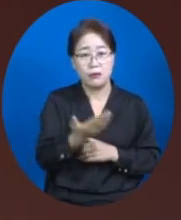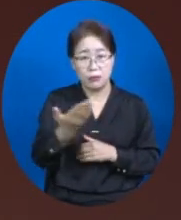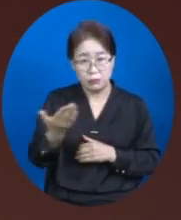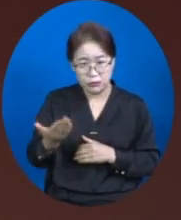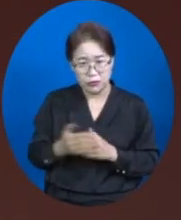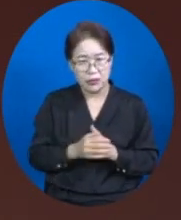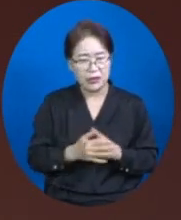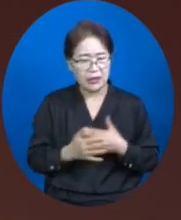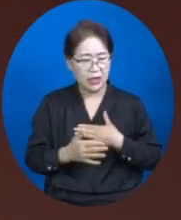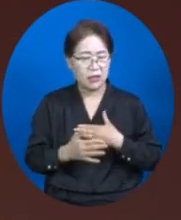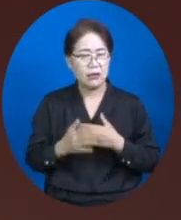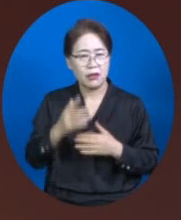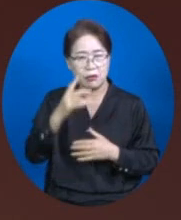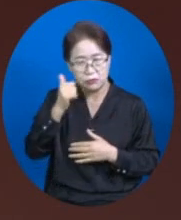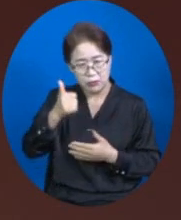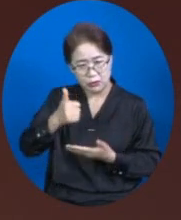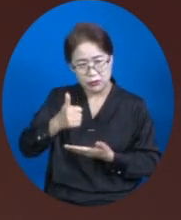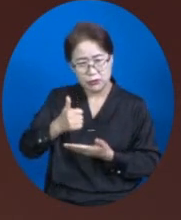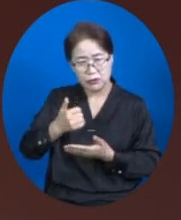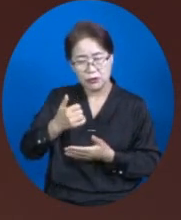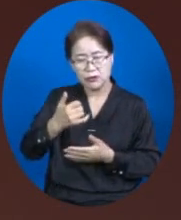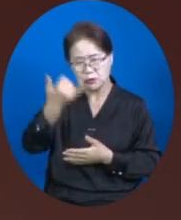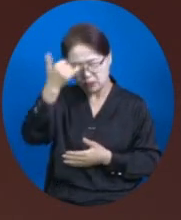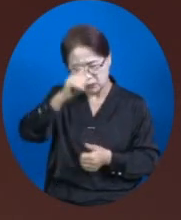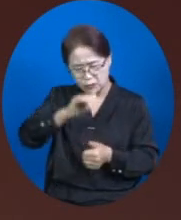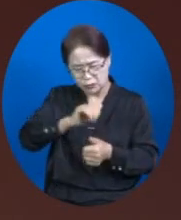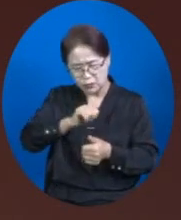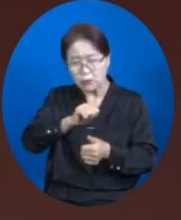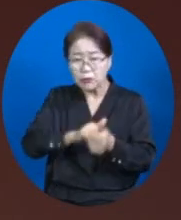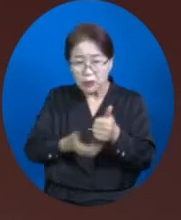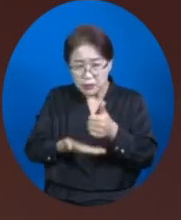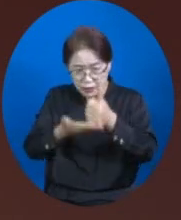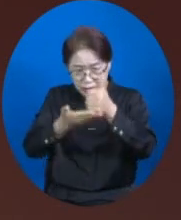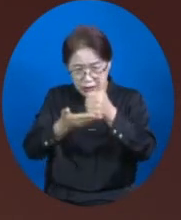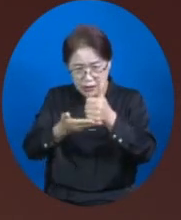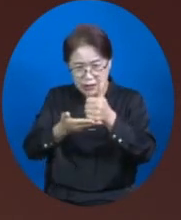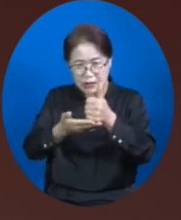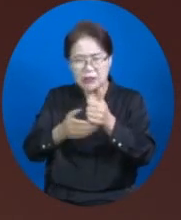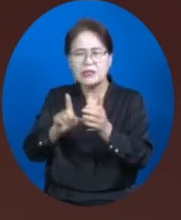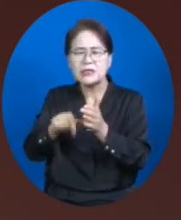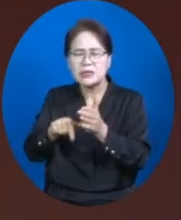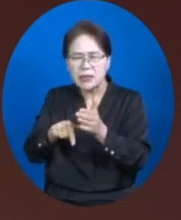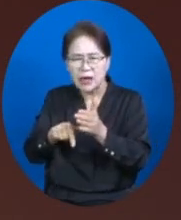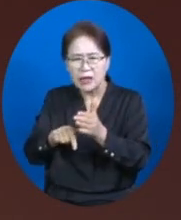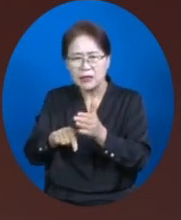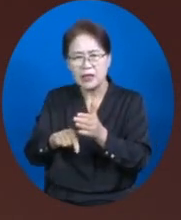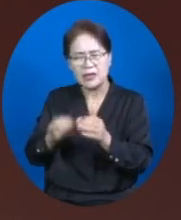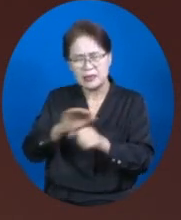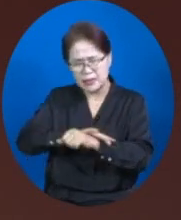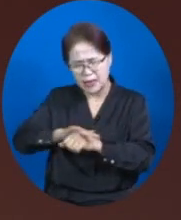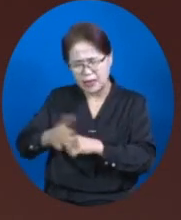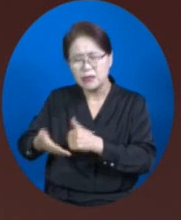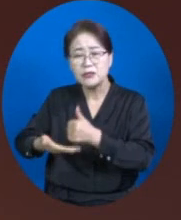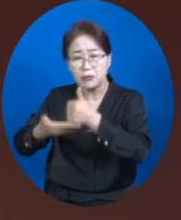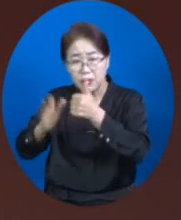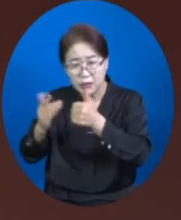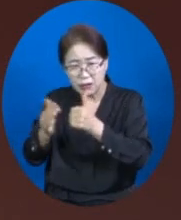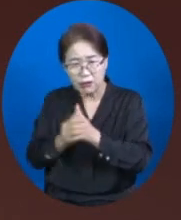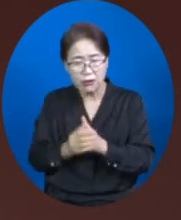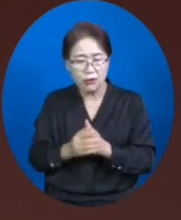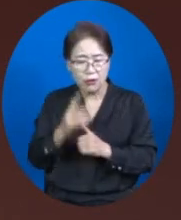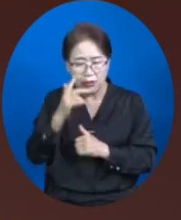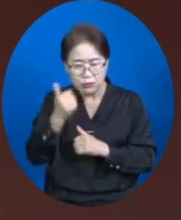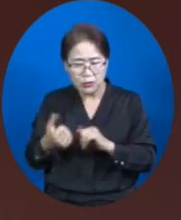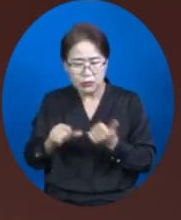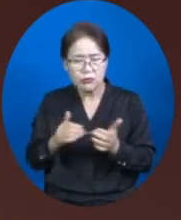나에게 부모를 공경할 수 있는 기회가 왔을 때에 그 부모를 공경해야 되는 것입니다 부모님이 떠나고 나면 아무리